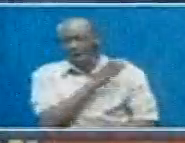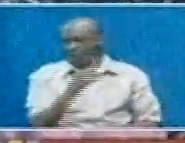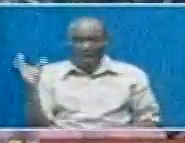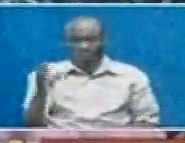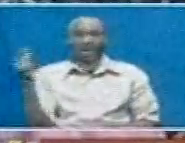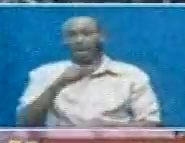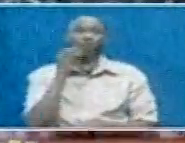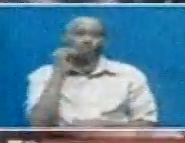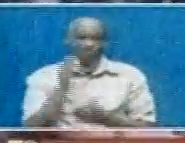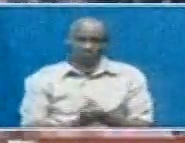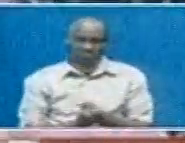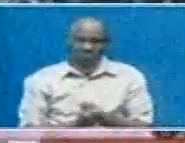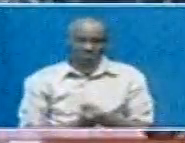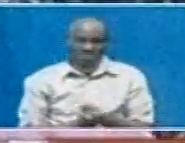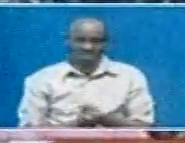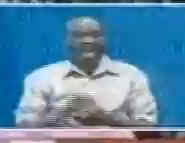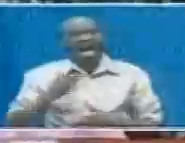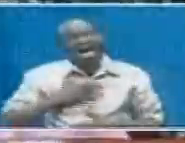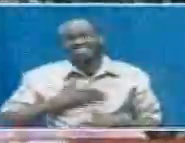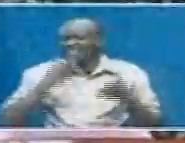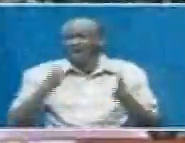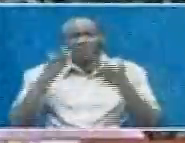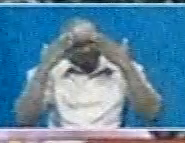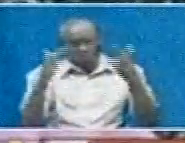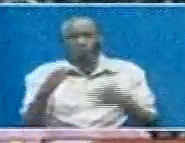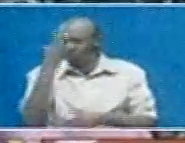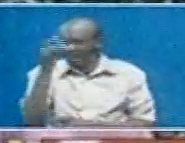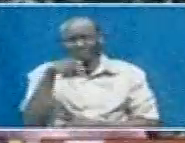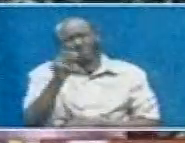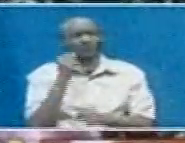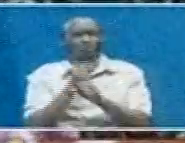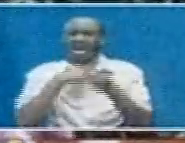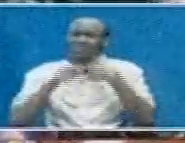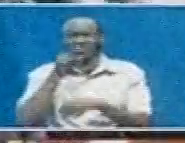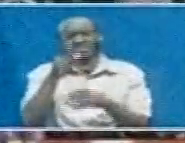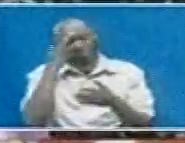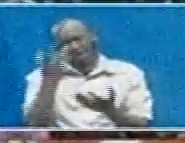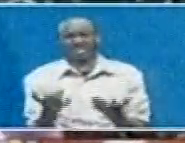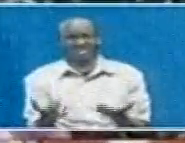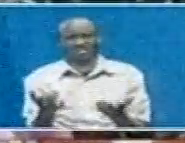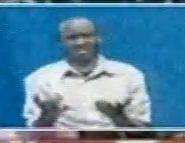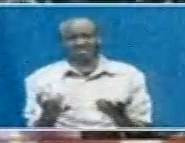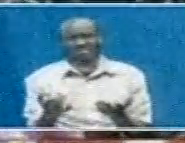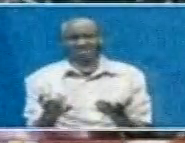kupindukia. Lakini sisi hata saa hii kuchui alipepa namna gani ndio akaenda na yeye huko.